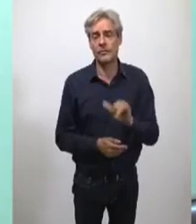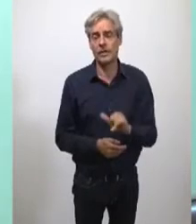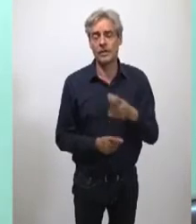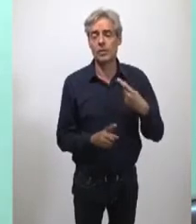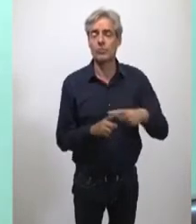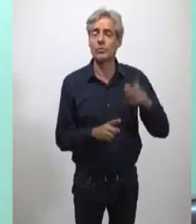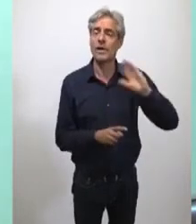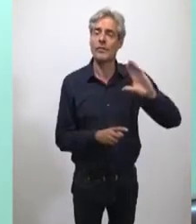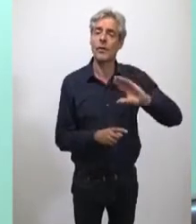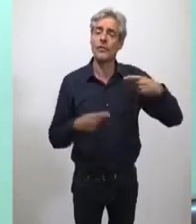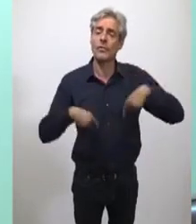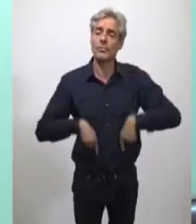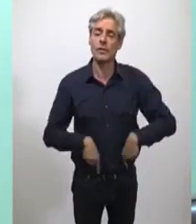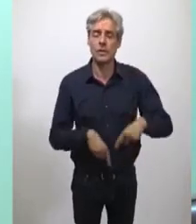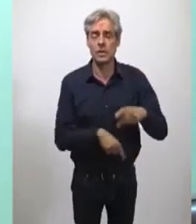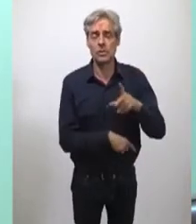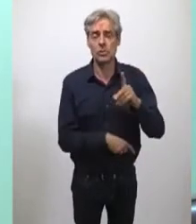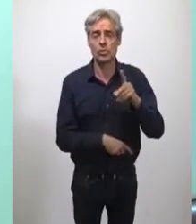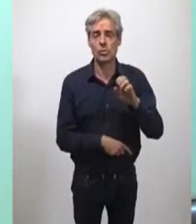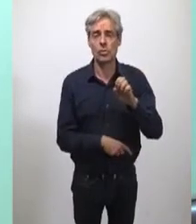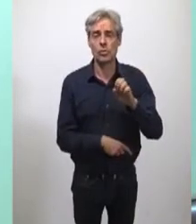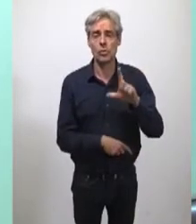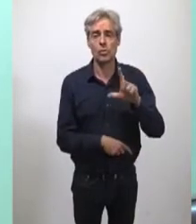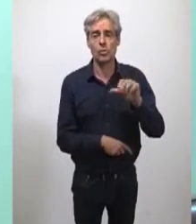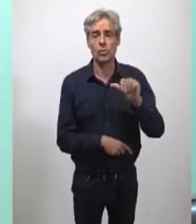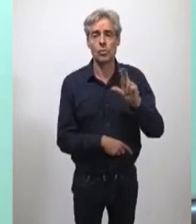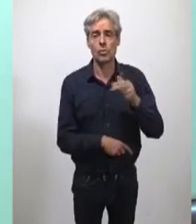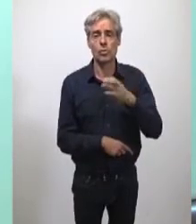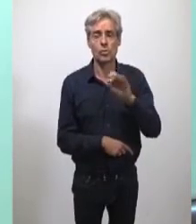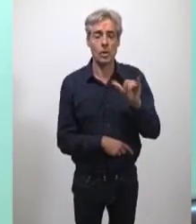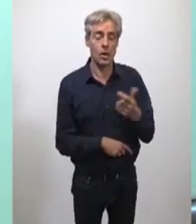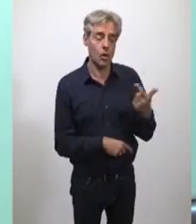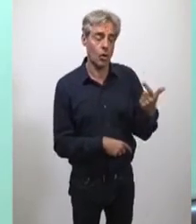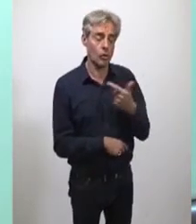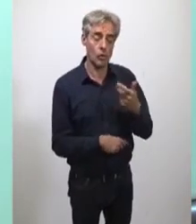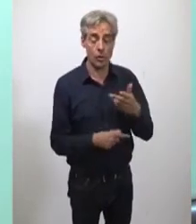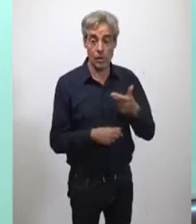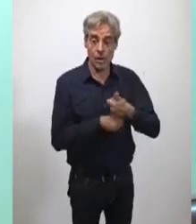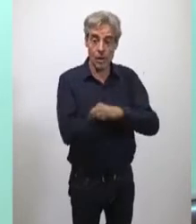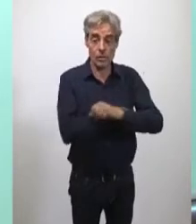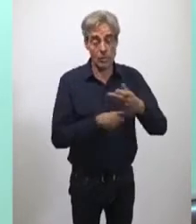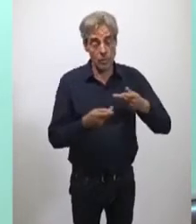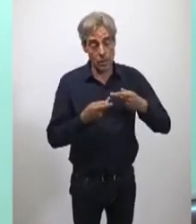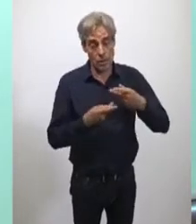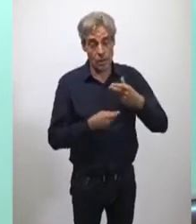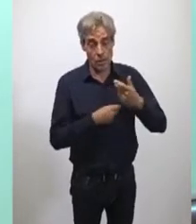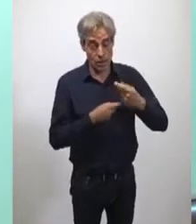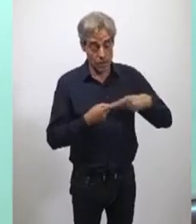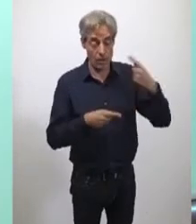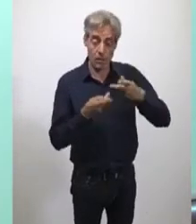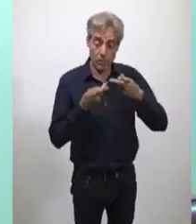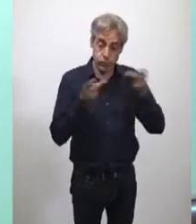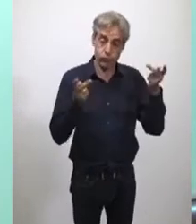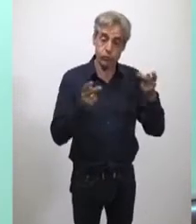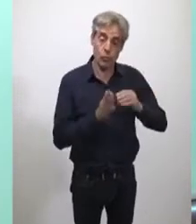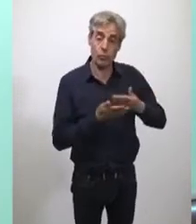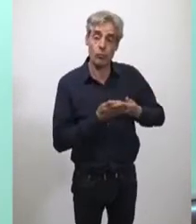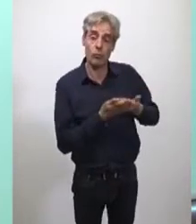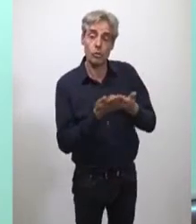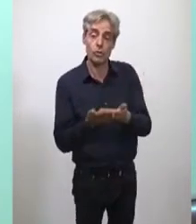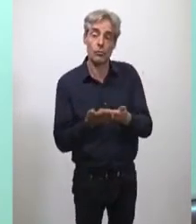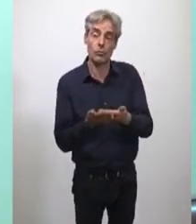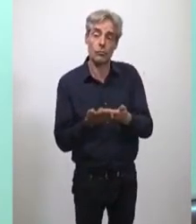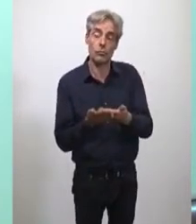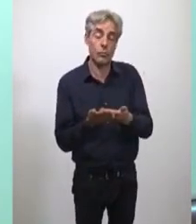l'ancienne ministre Michel Delaunay, avait émis la semaine dernière une motion pour demander